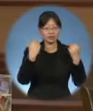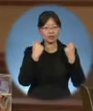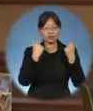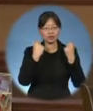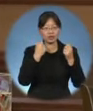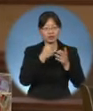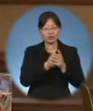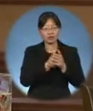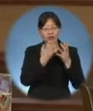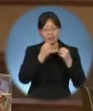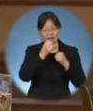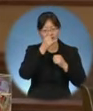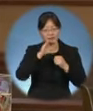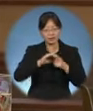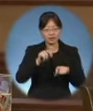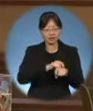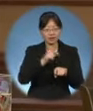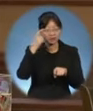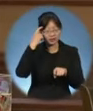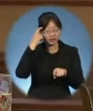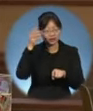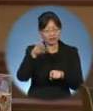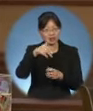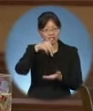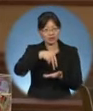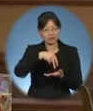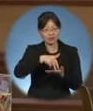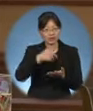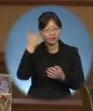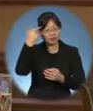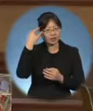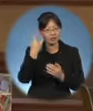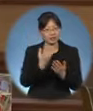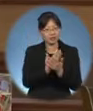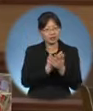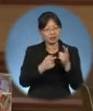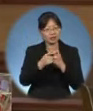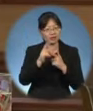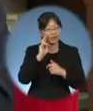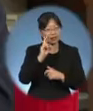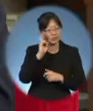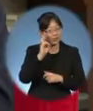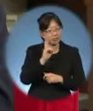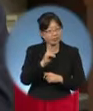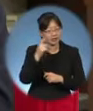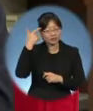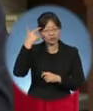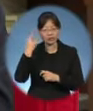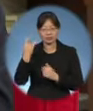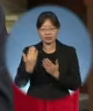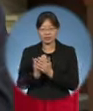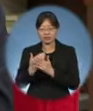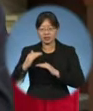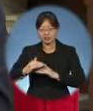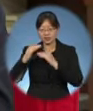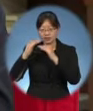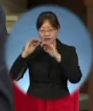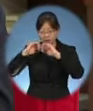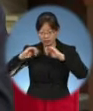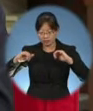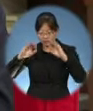텐데 특히 정신과적인 측면 뇌 발달은 더욱더 그렇습니까? 뇌의 발달 과정을